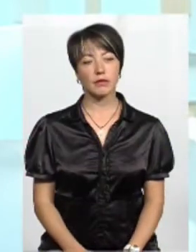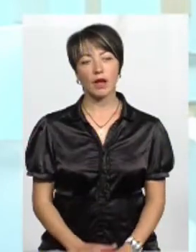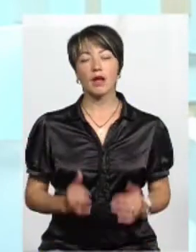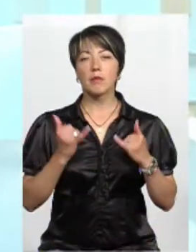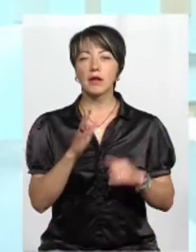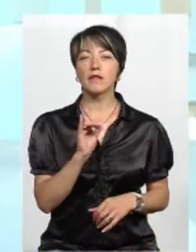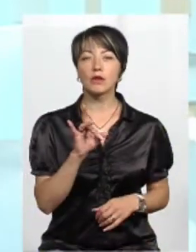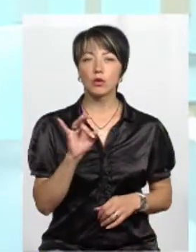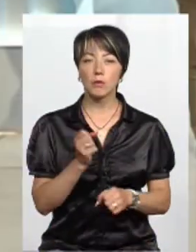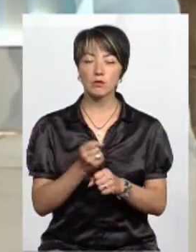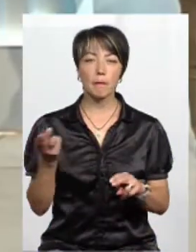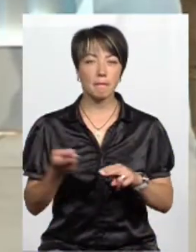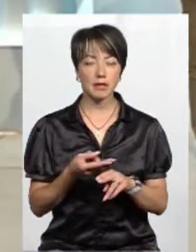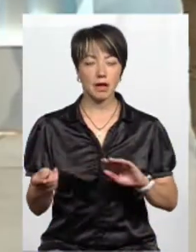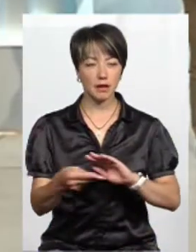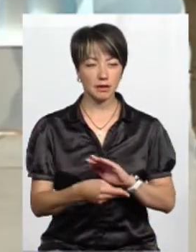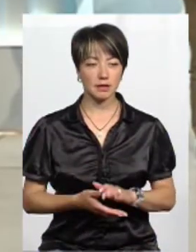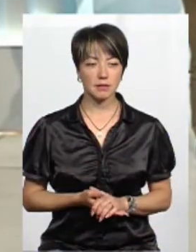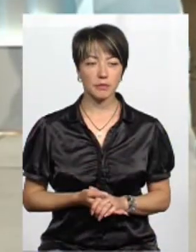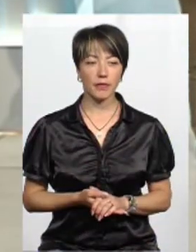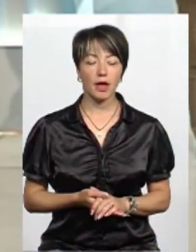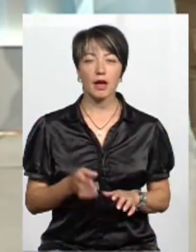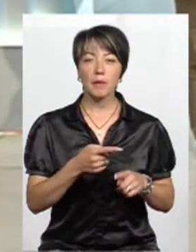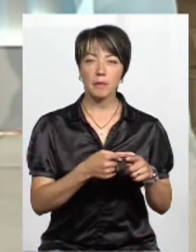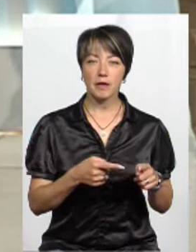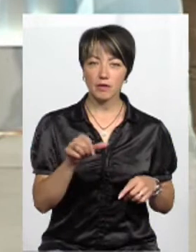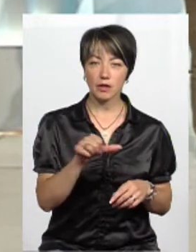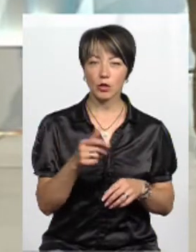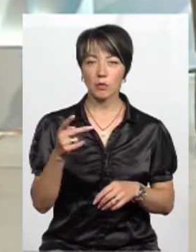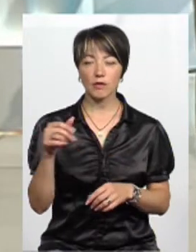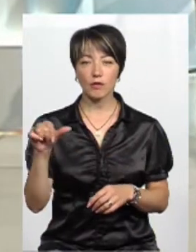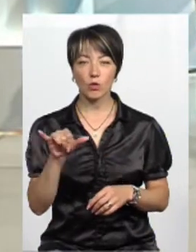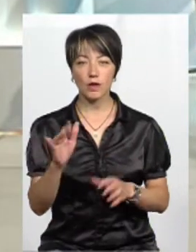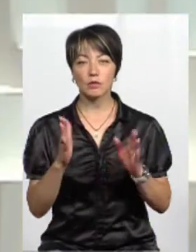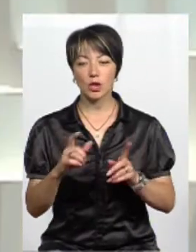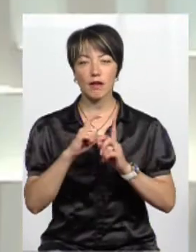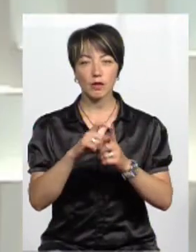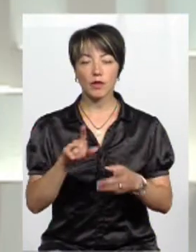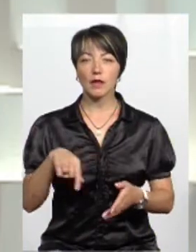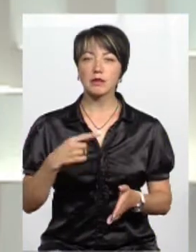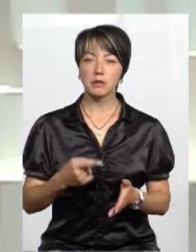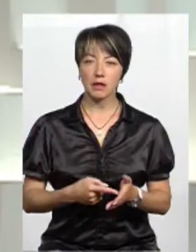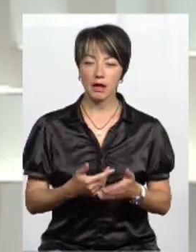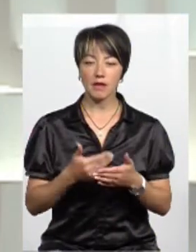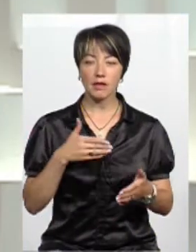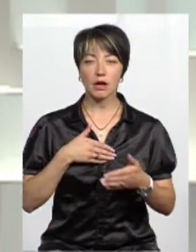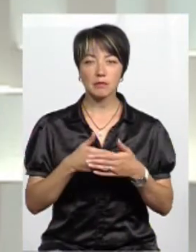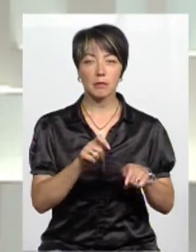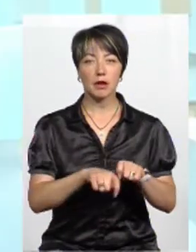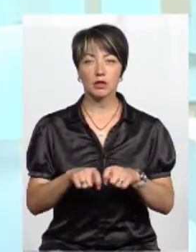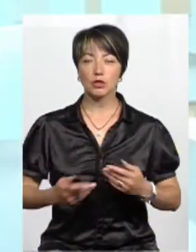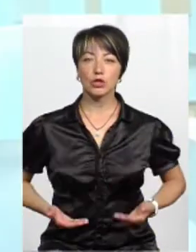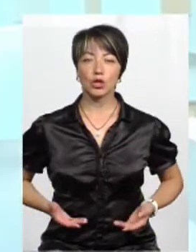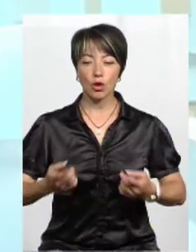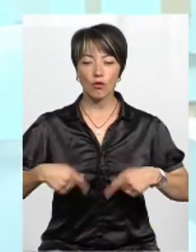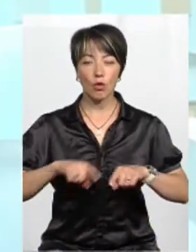Пане Вікторе, наголошую, працюємо без агітації. Від півхвилини до півтори хвилини у вас буде для відповідей на запитання від громадських експертів,